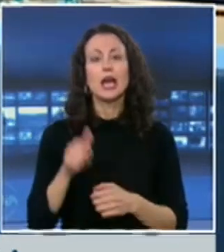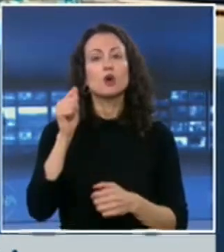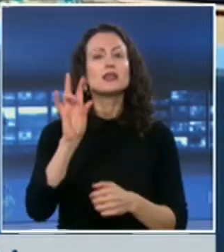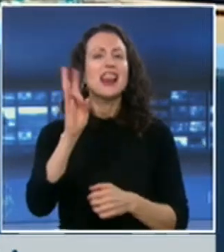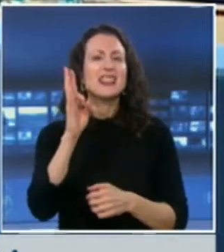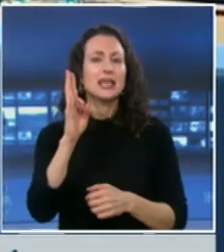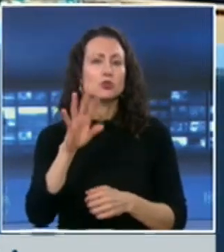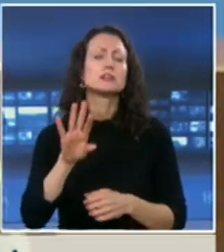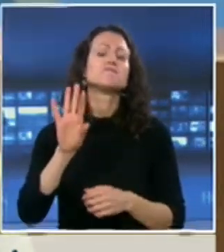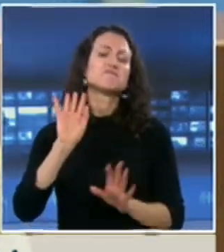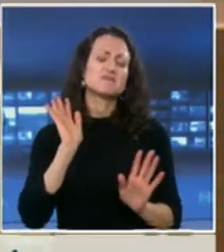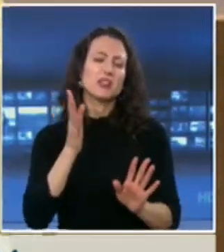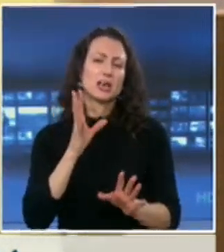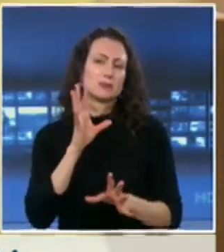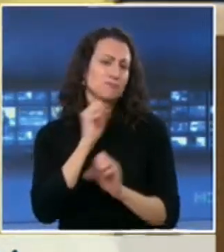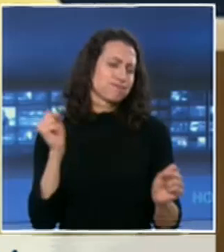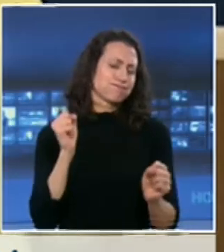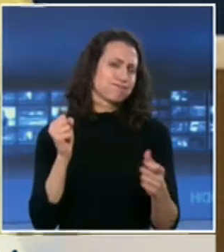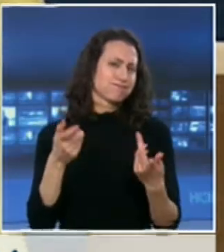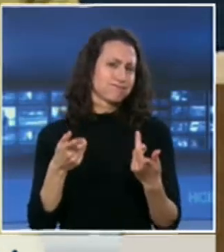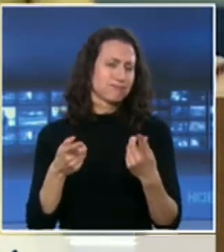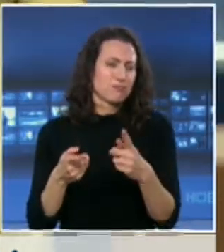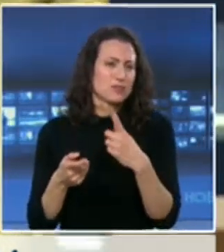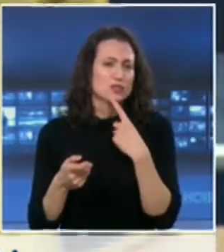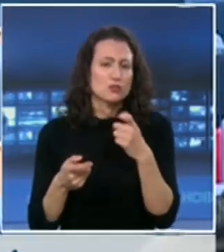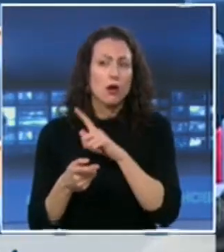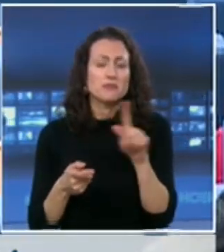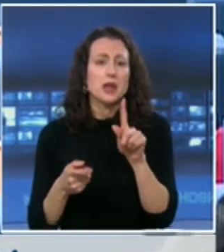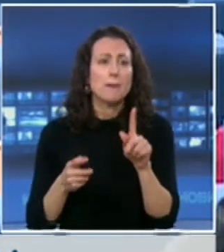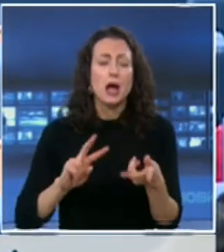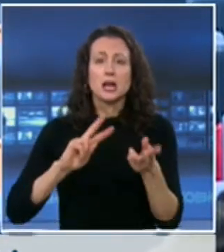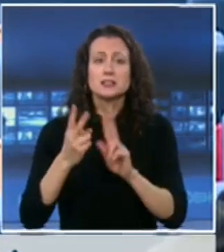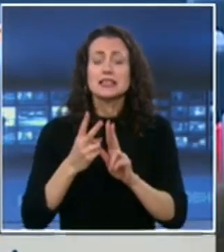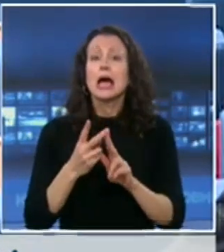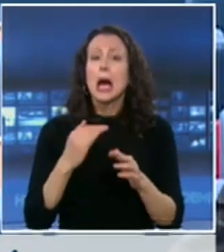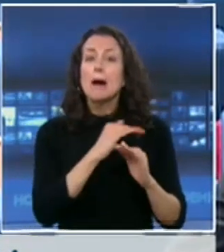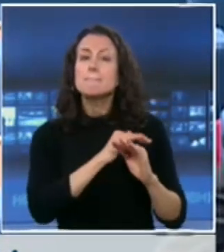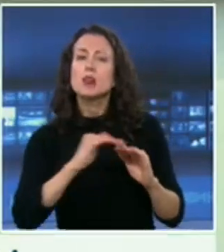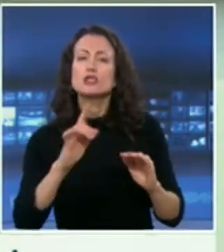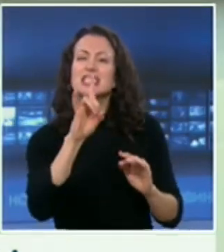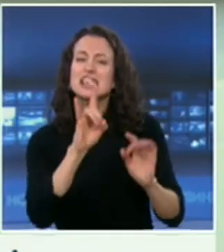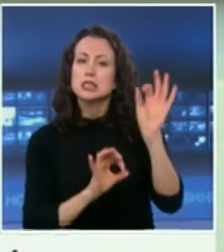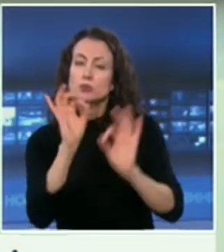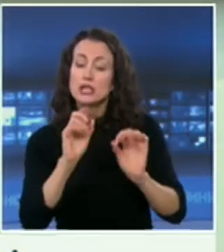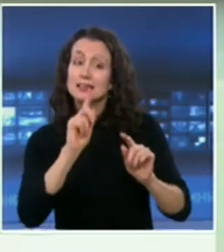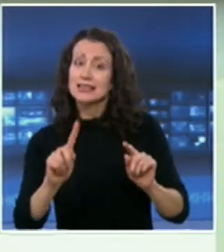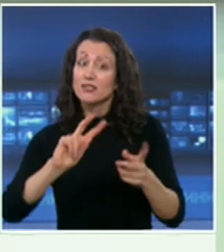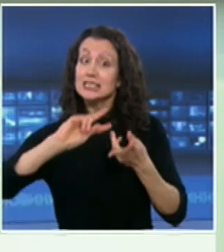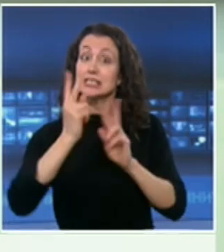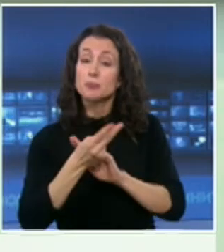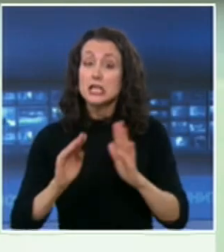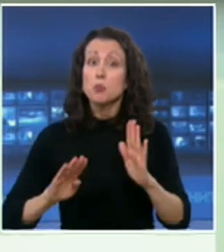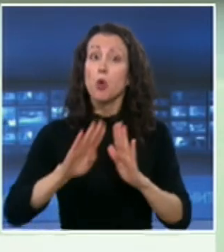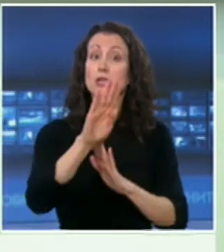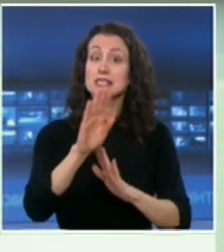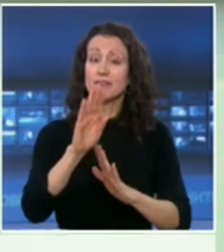не се приемат предложенията за отпадане на плоския данък и замяната с прогресивен. И даде заявка за властта. Това, което предлагаме, ще струва